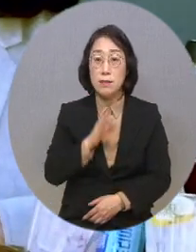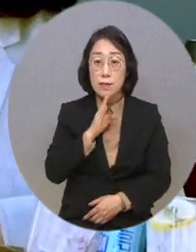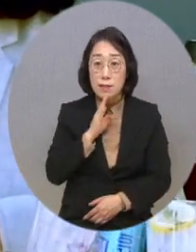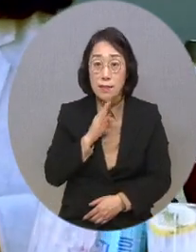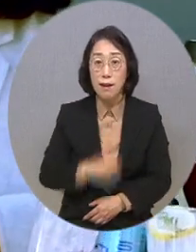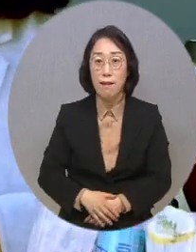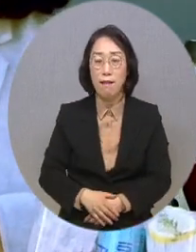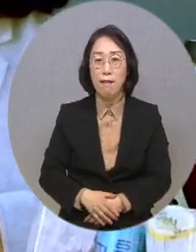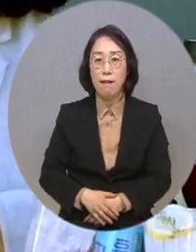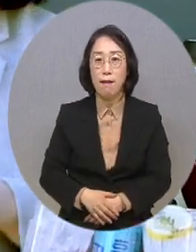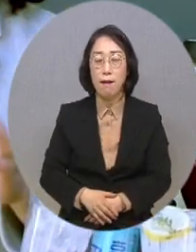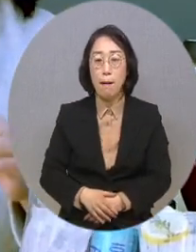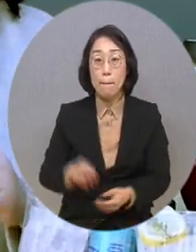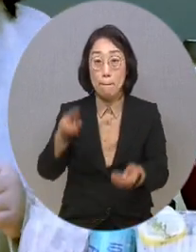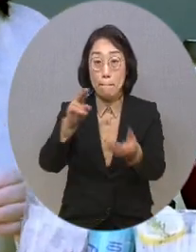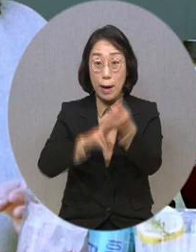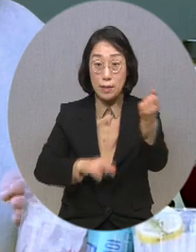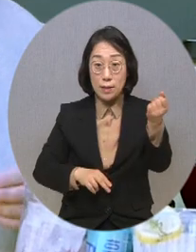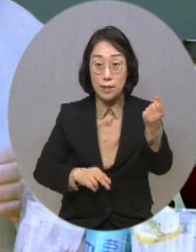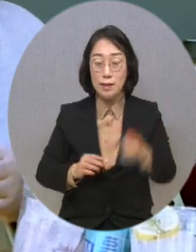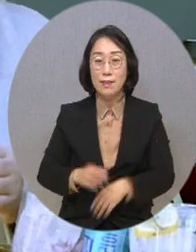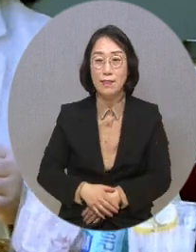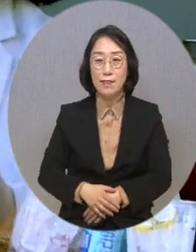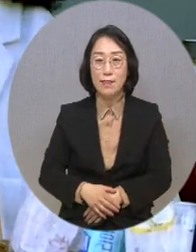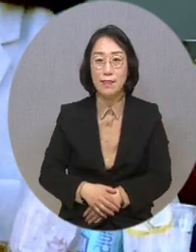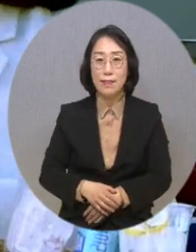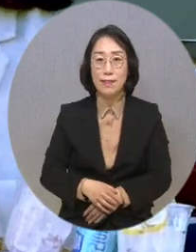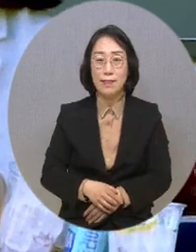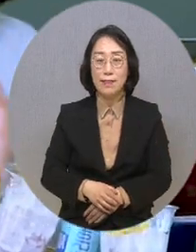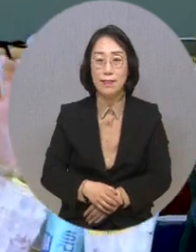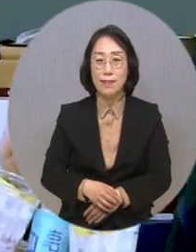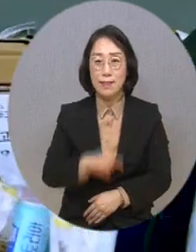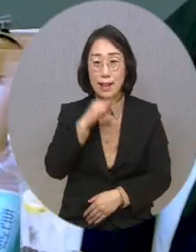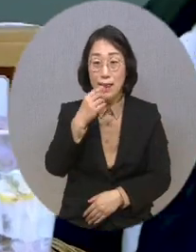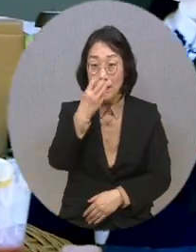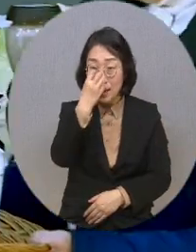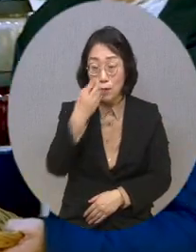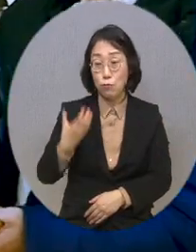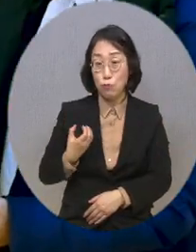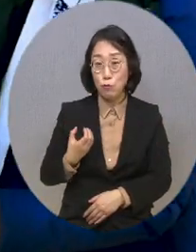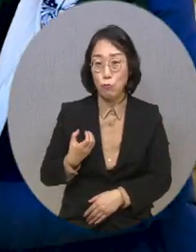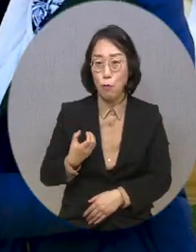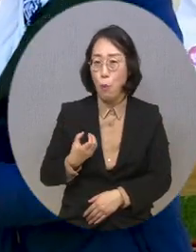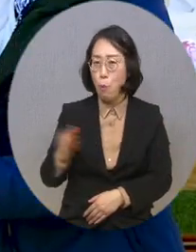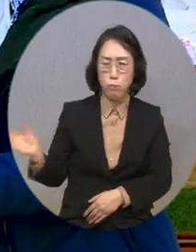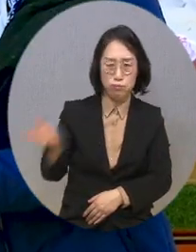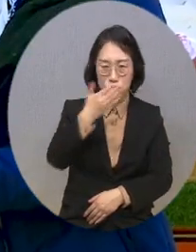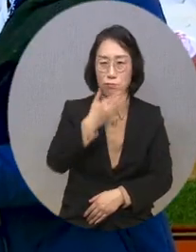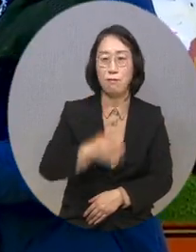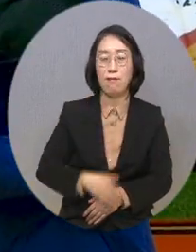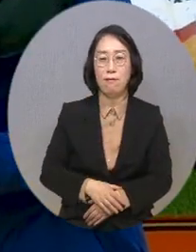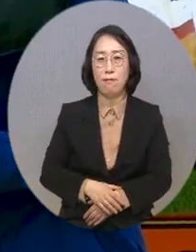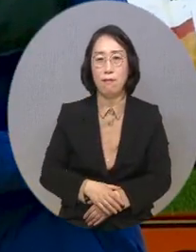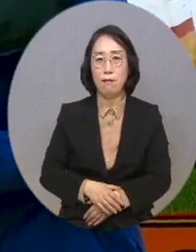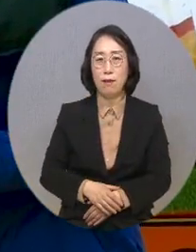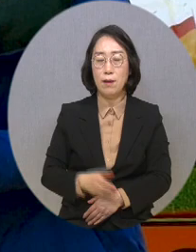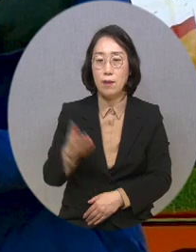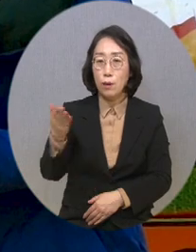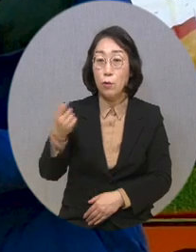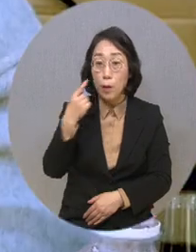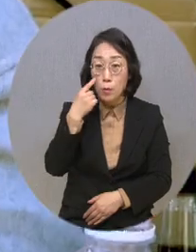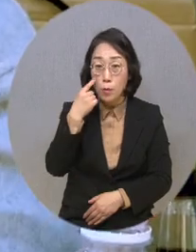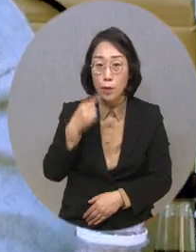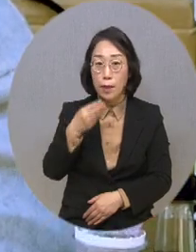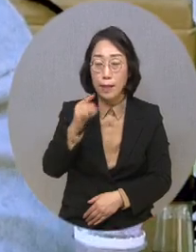파는 딸기예요. 저리 가라. 싸대기 때리겠네요. 아 여기 우리 와 한번 먹어봐. 국민 안내양도 요거 이제